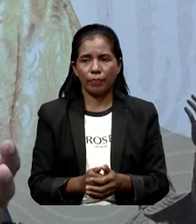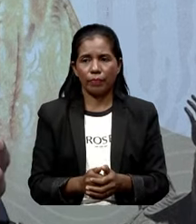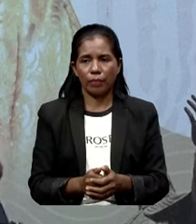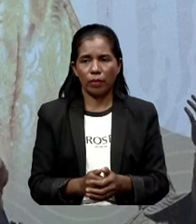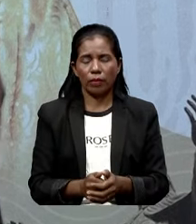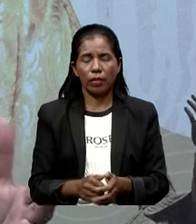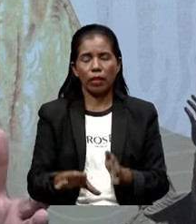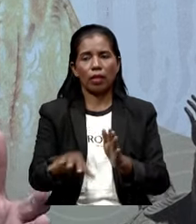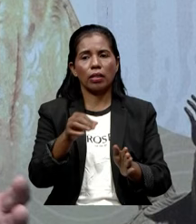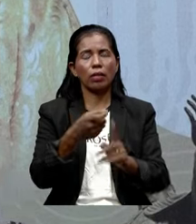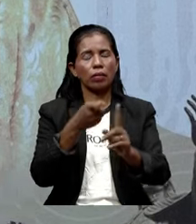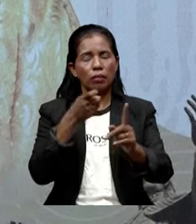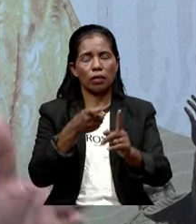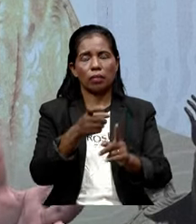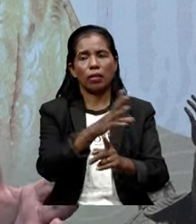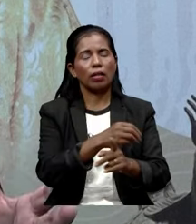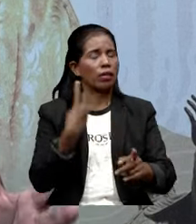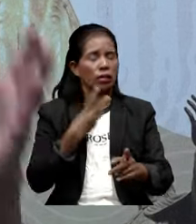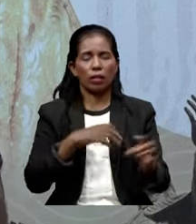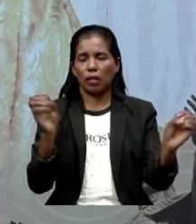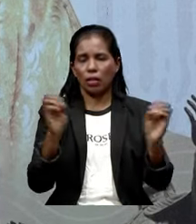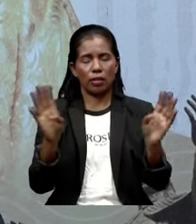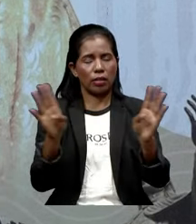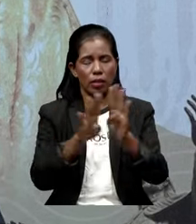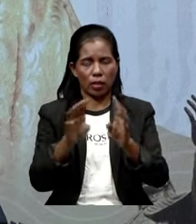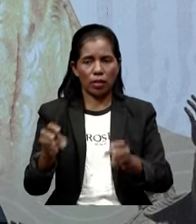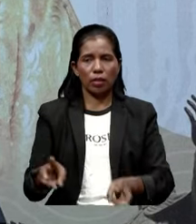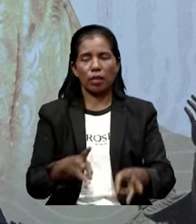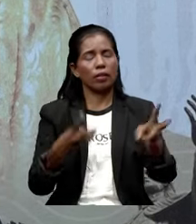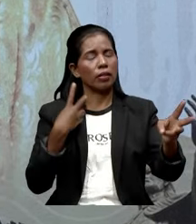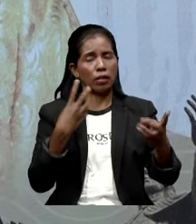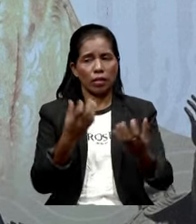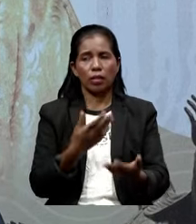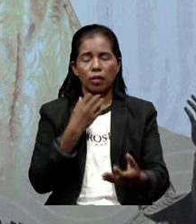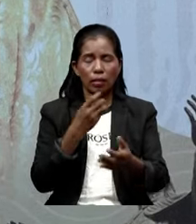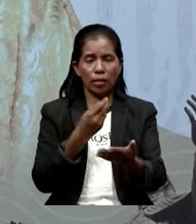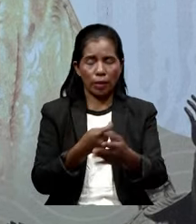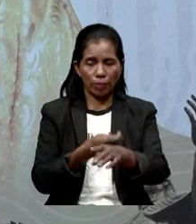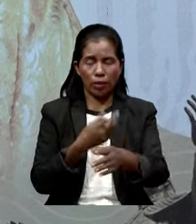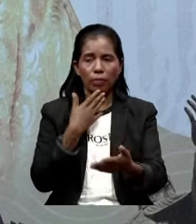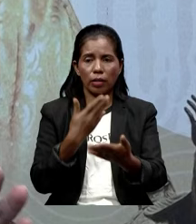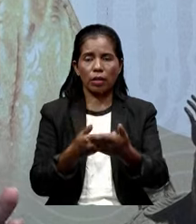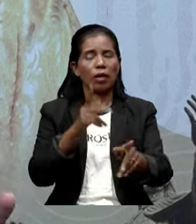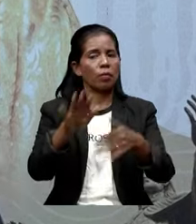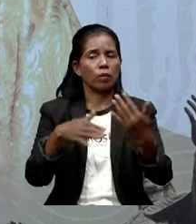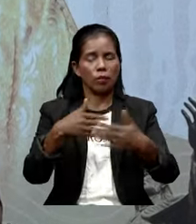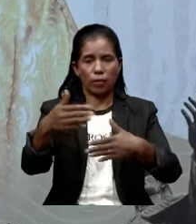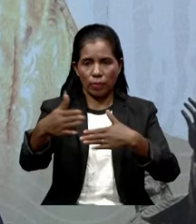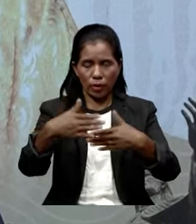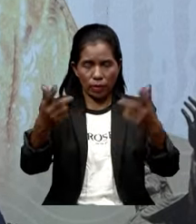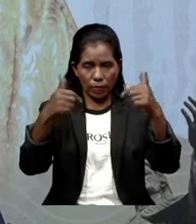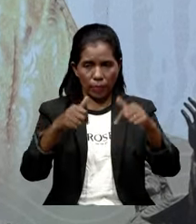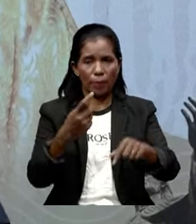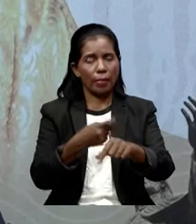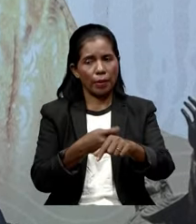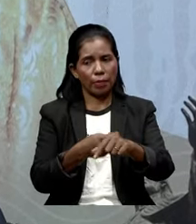rahun dia khusi am papa kita letak ke dalam ne momentu dan nebe mak dia para sarana sira basic mai momentu